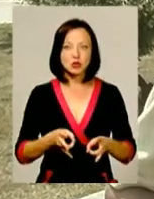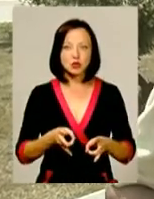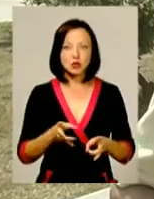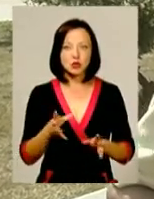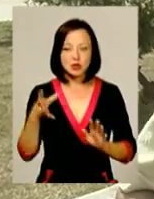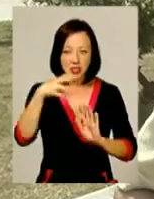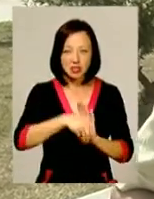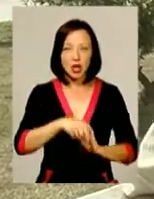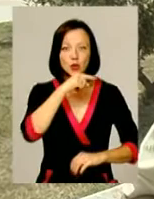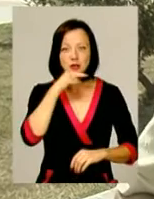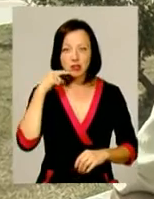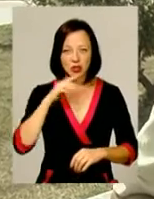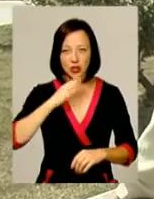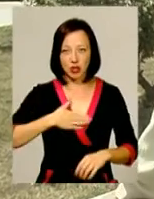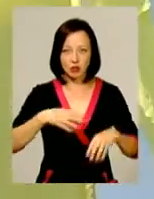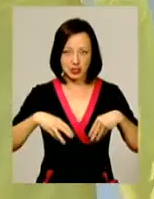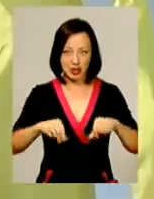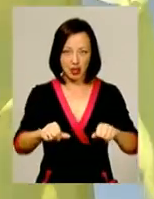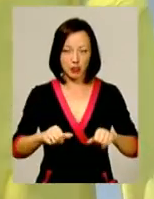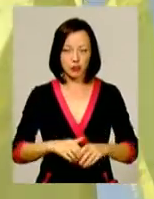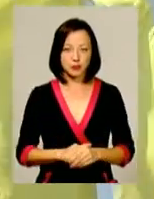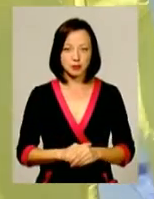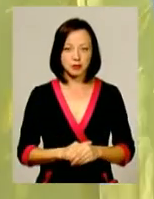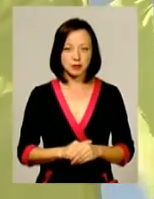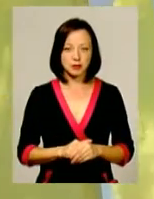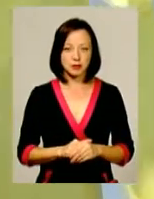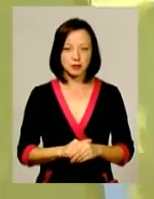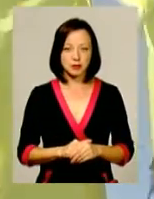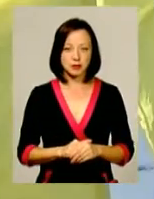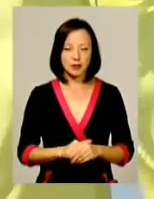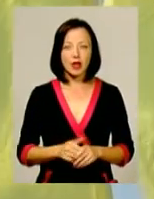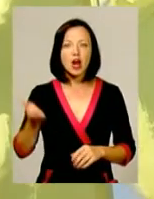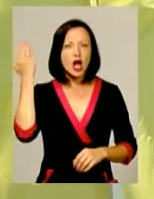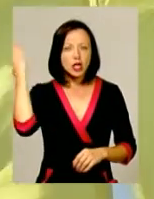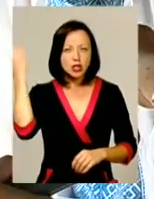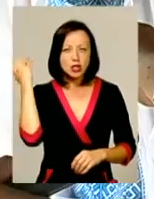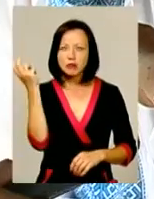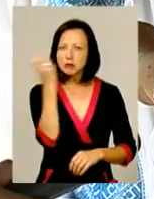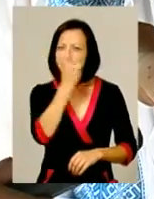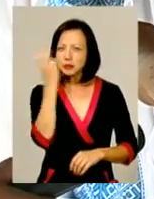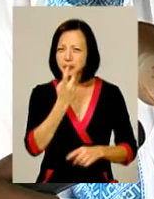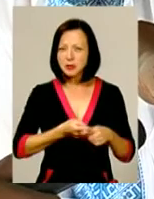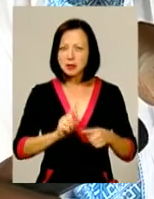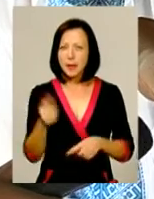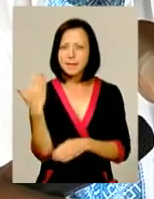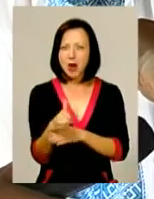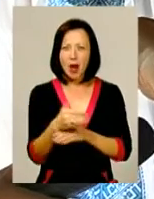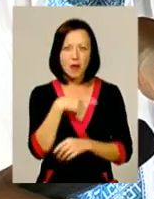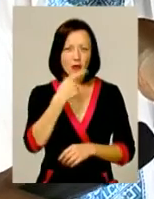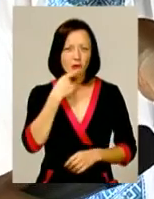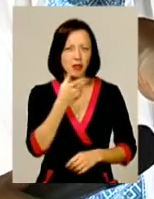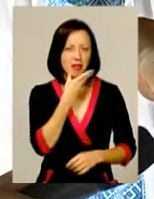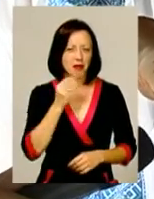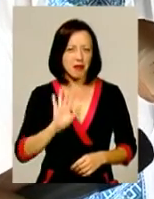зайшла російську, яка зайшла на нашу землю. Раніше хто його? Навіть презирали його, не казали, що це такий. Якийсь прапор